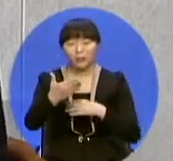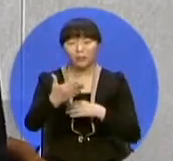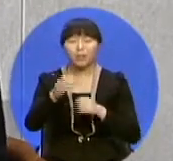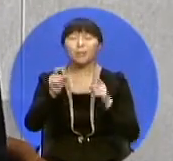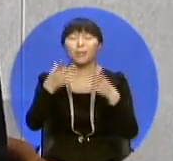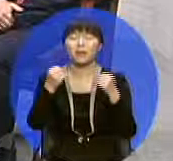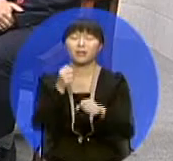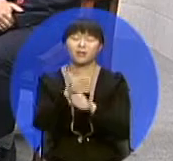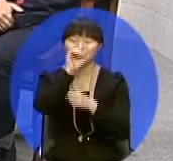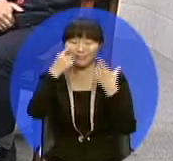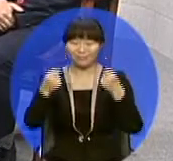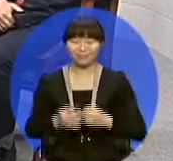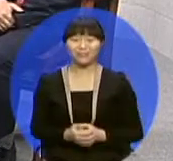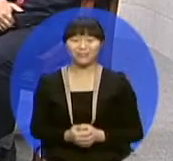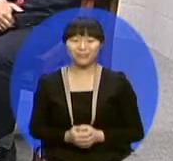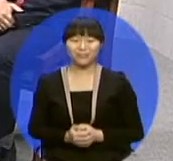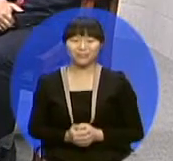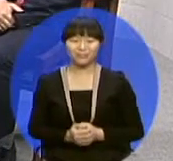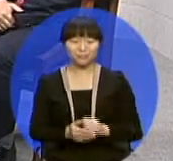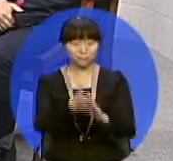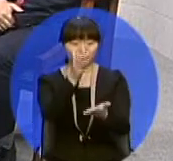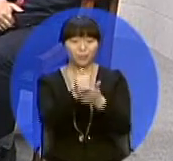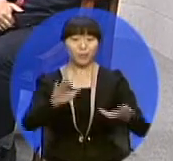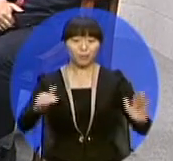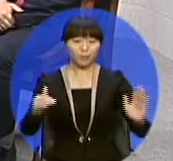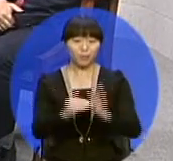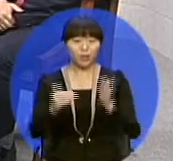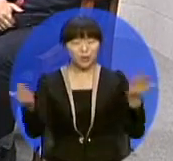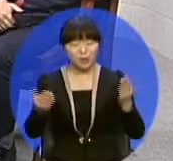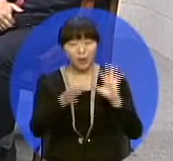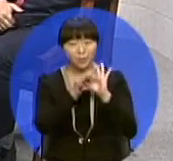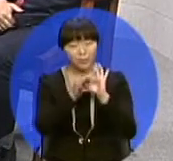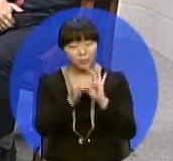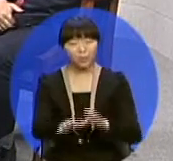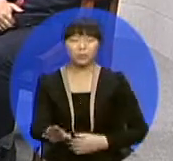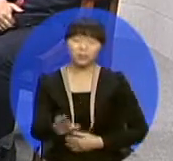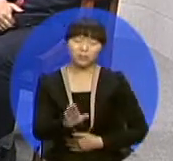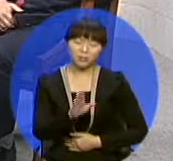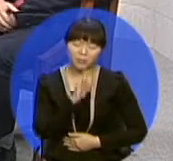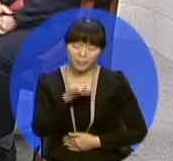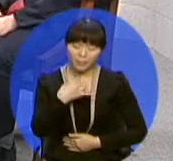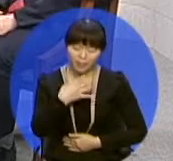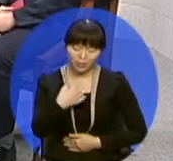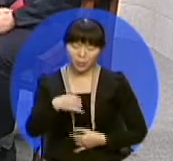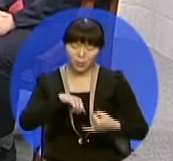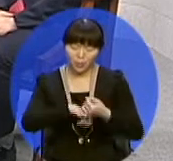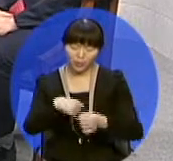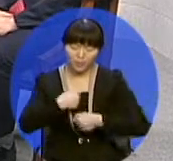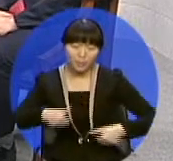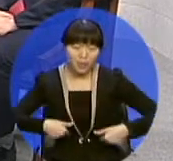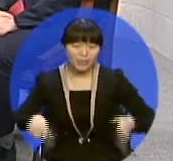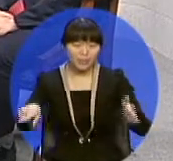갔으면 좋겠습니다. 희자님께서 지금까지 일하시면서요, 정말 이것만큼은 지켜야